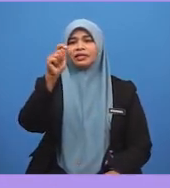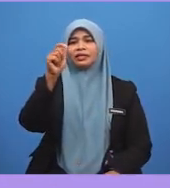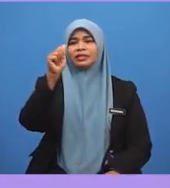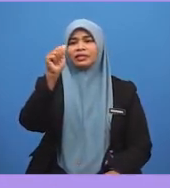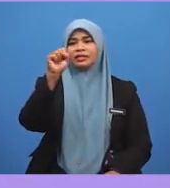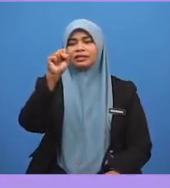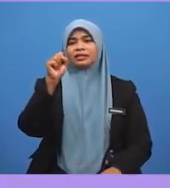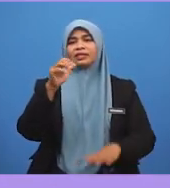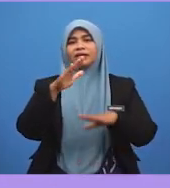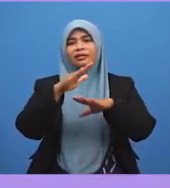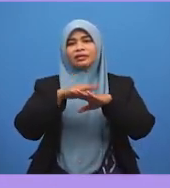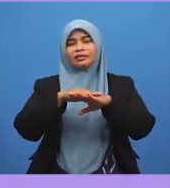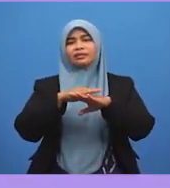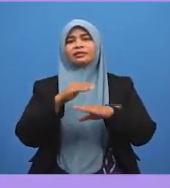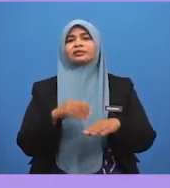atas.